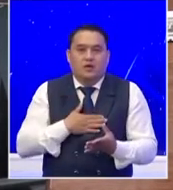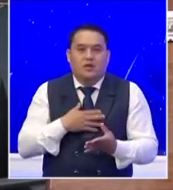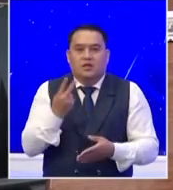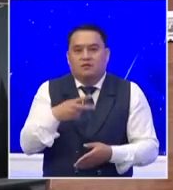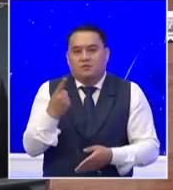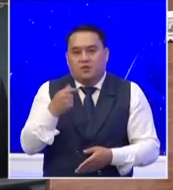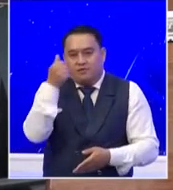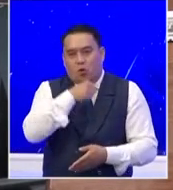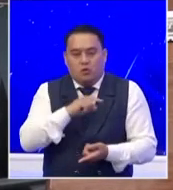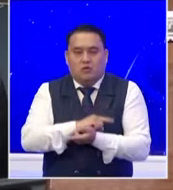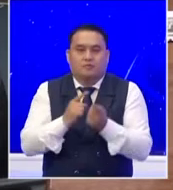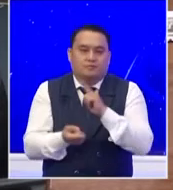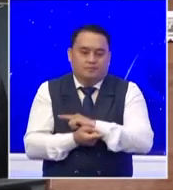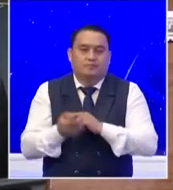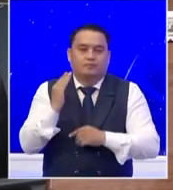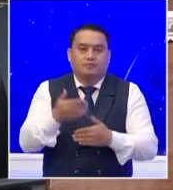2021 год переходим.